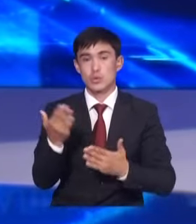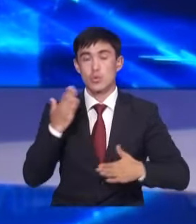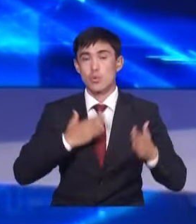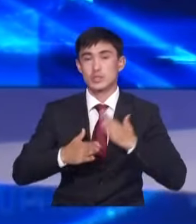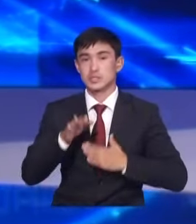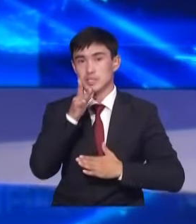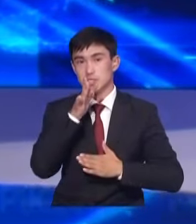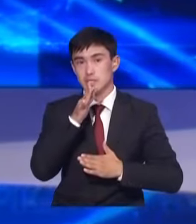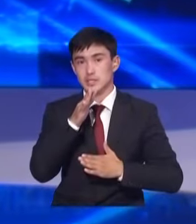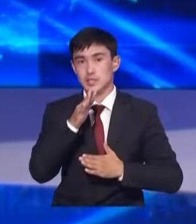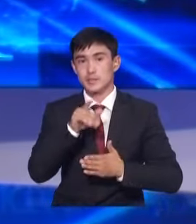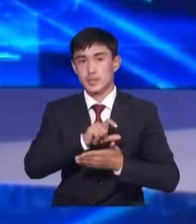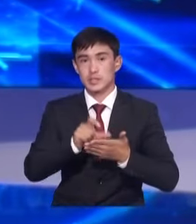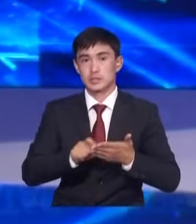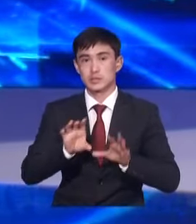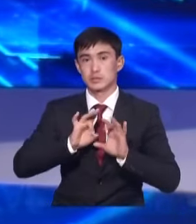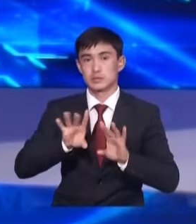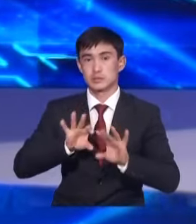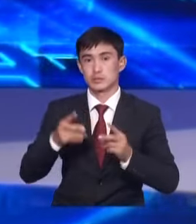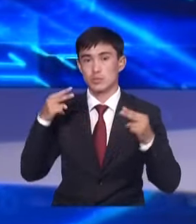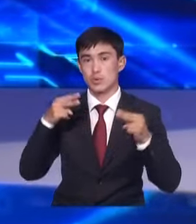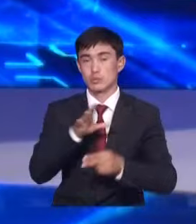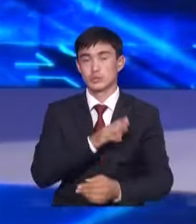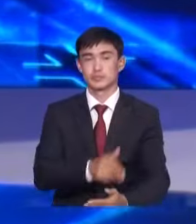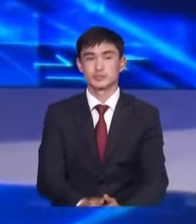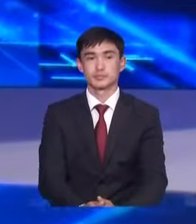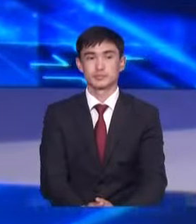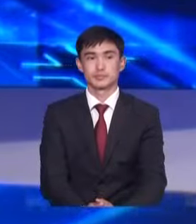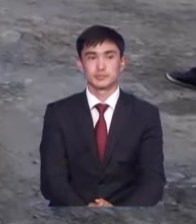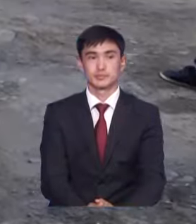қуанышты сәттерге тілшіміз Жарқын Нұрланұлы куә боп қайтты.